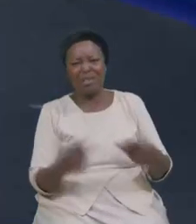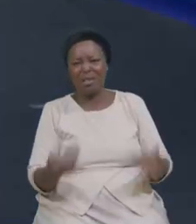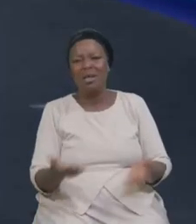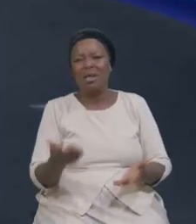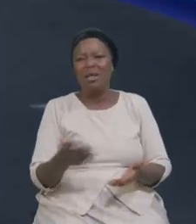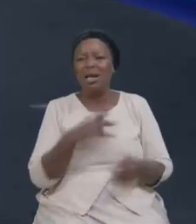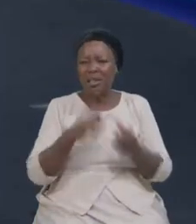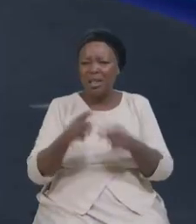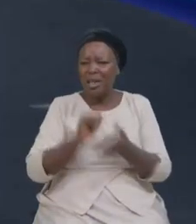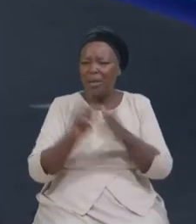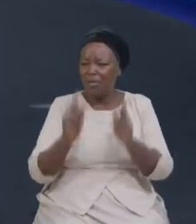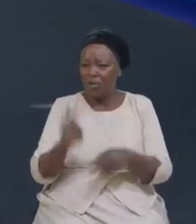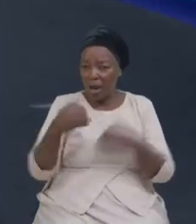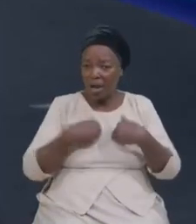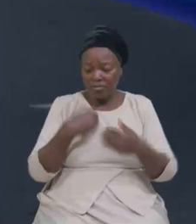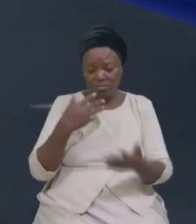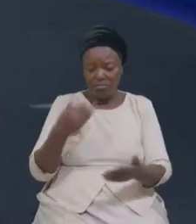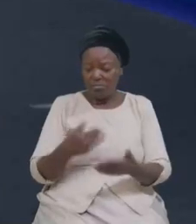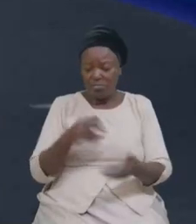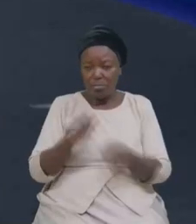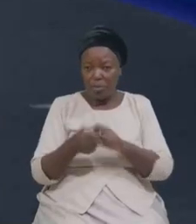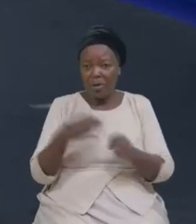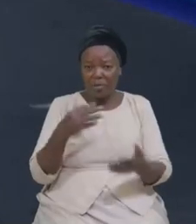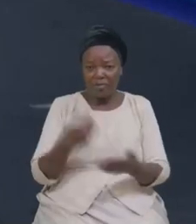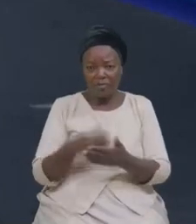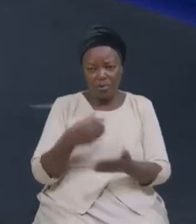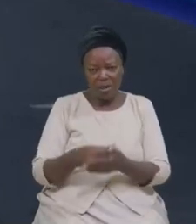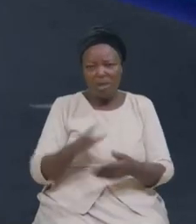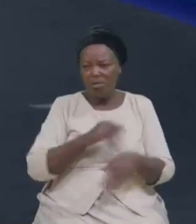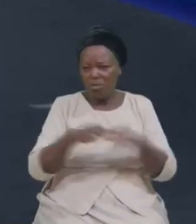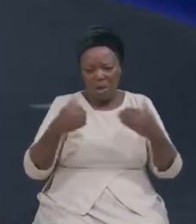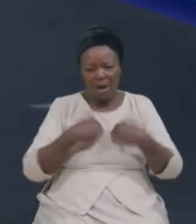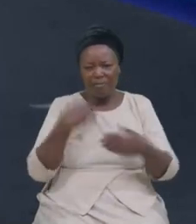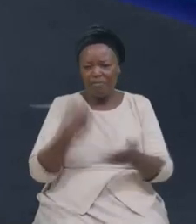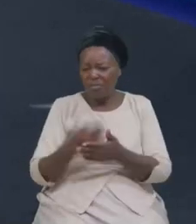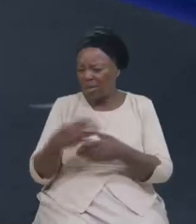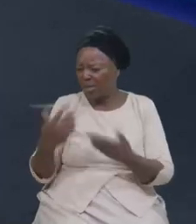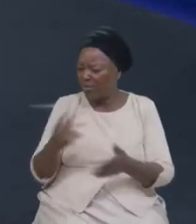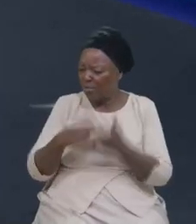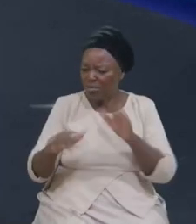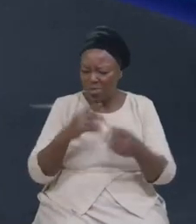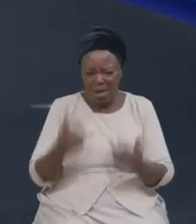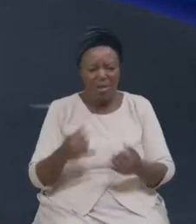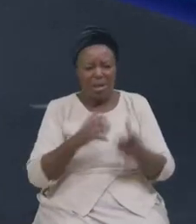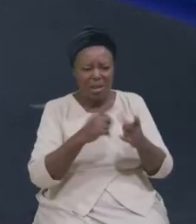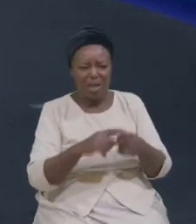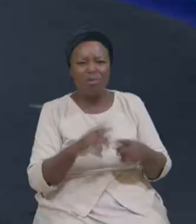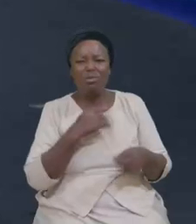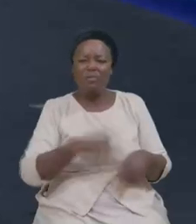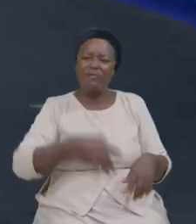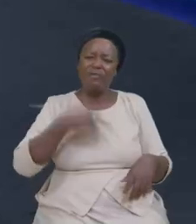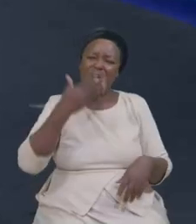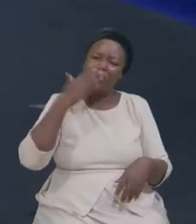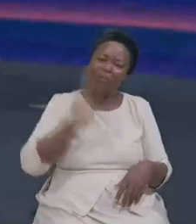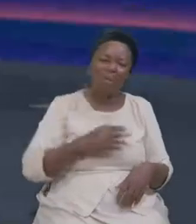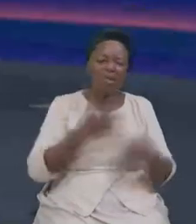financier et il se plaint au plus pauvre de la communauté. Il se plaint à la personne qui est même en